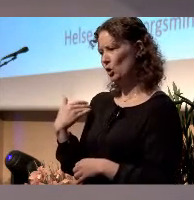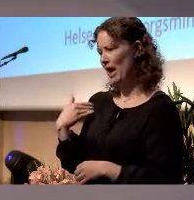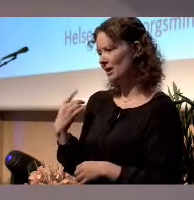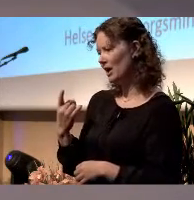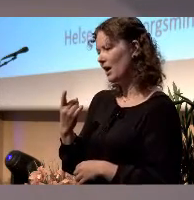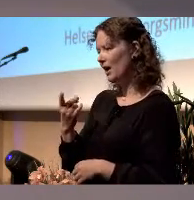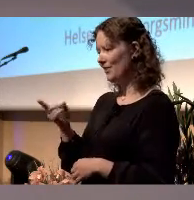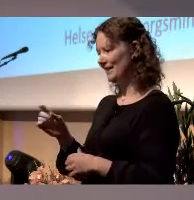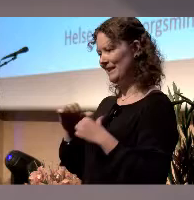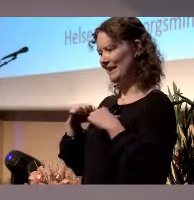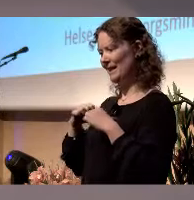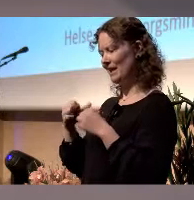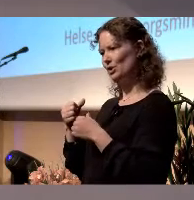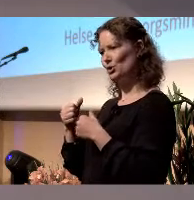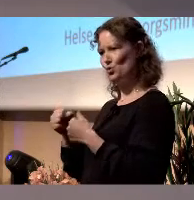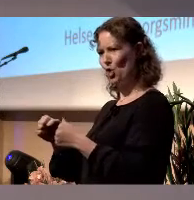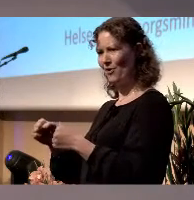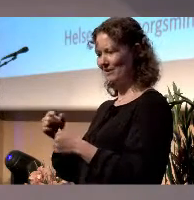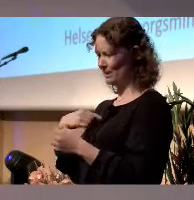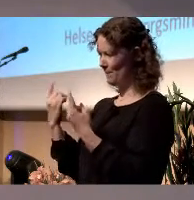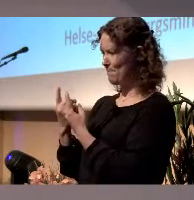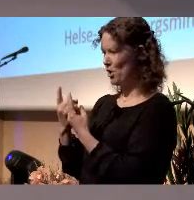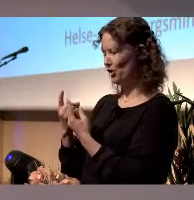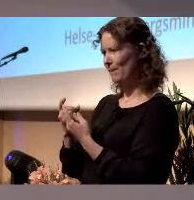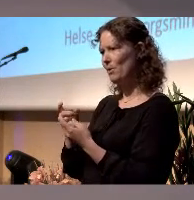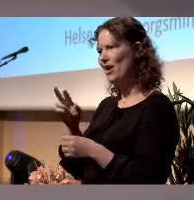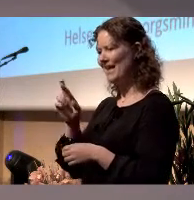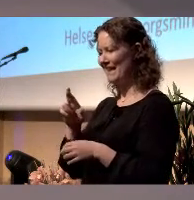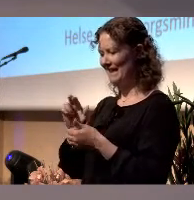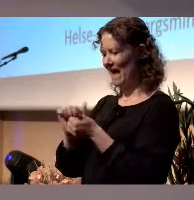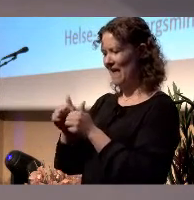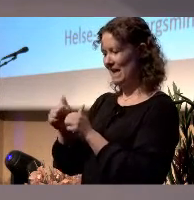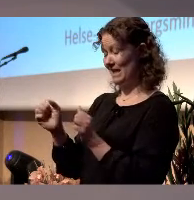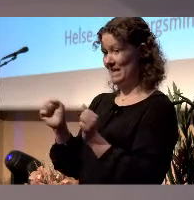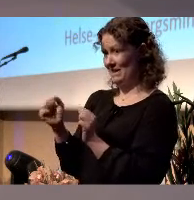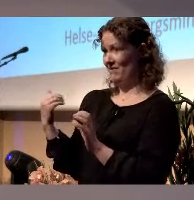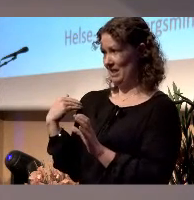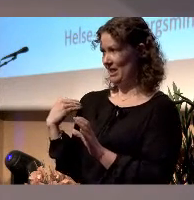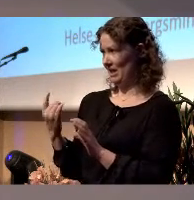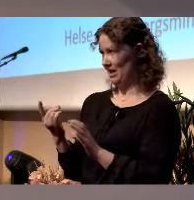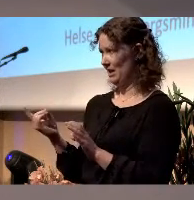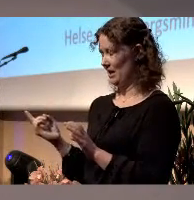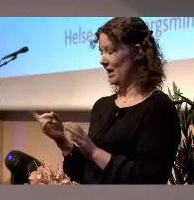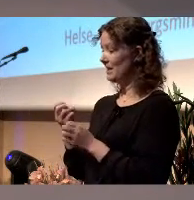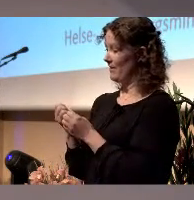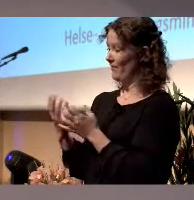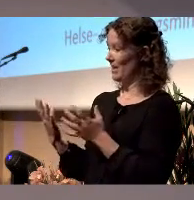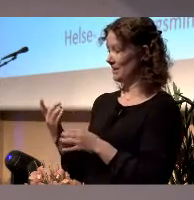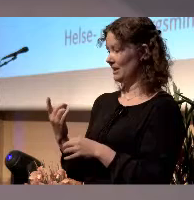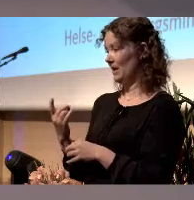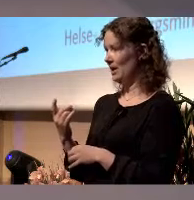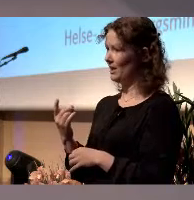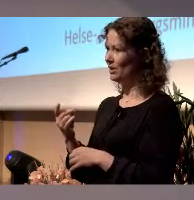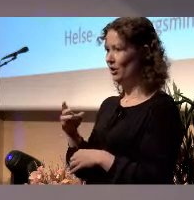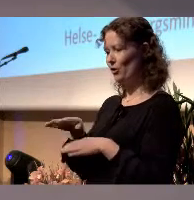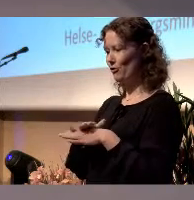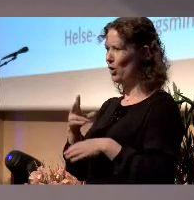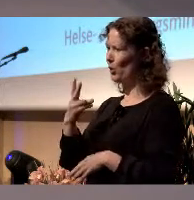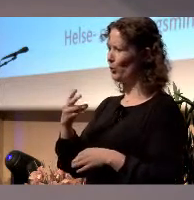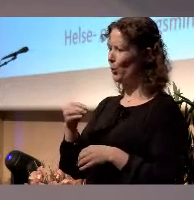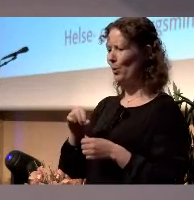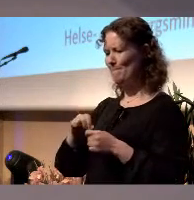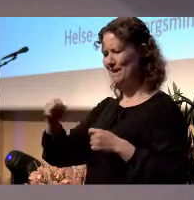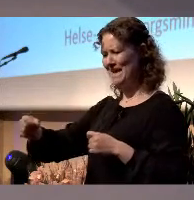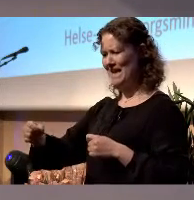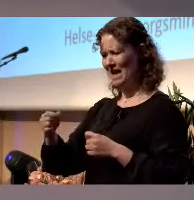de idrettsutøverne som jeg møtte på Ridderrennet i vinter. De fleste av oss synes jo det å gå 2 mil er en